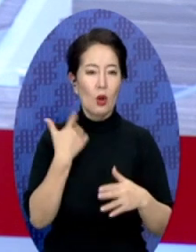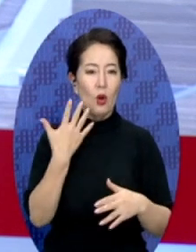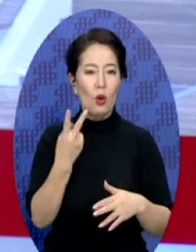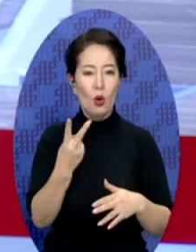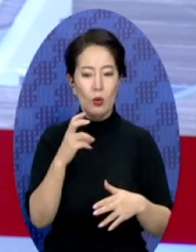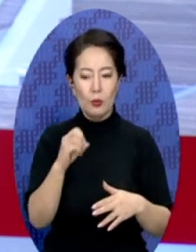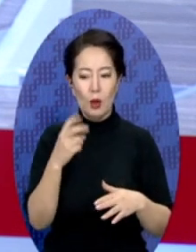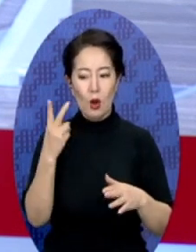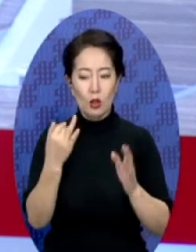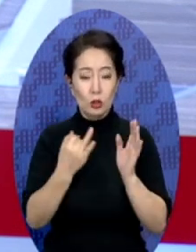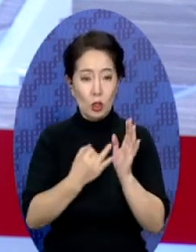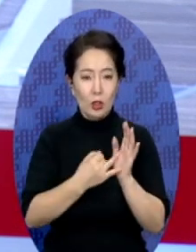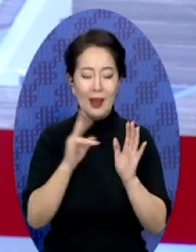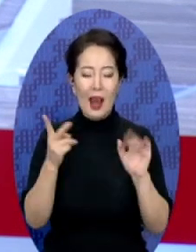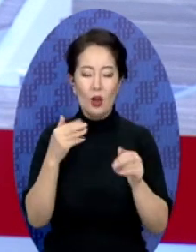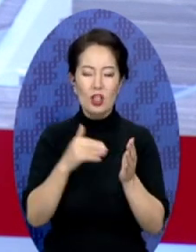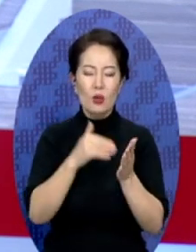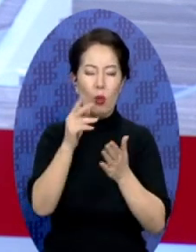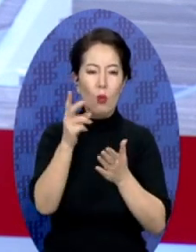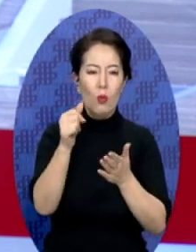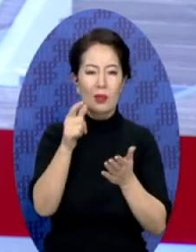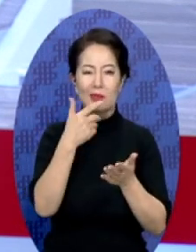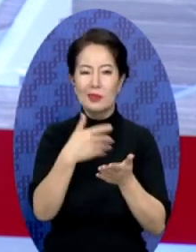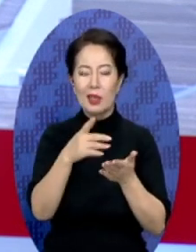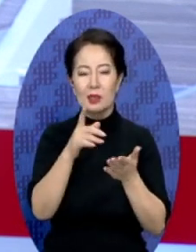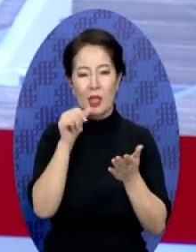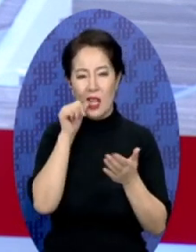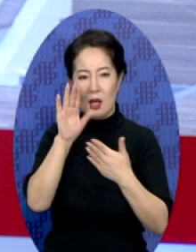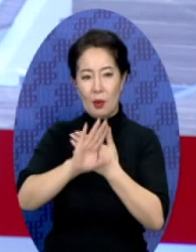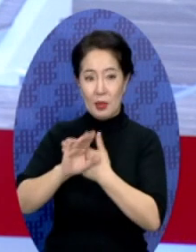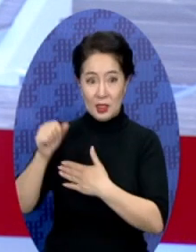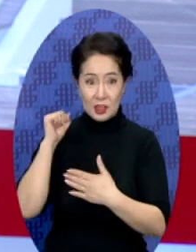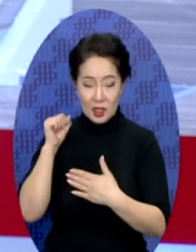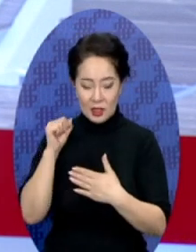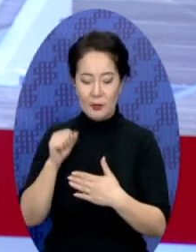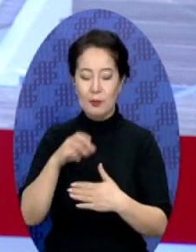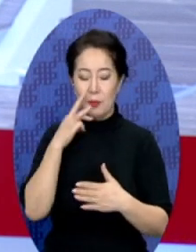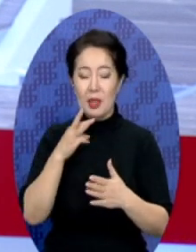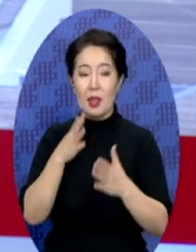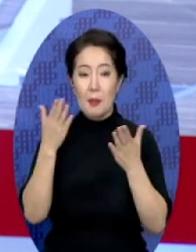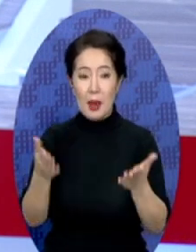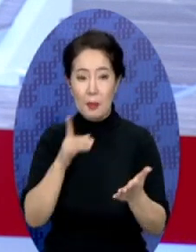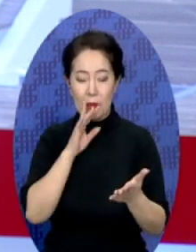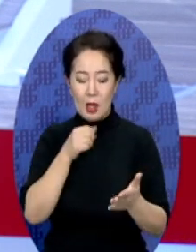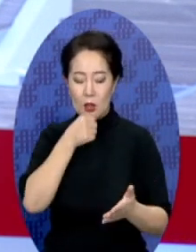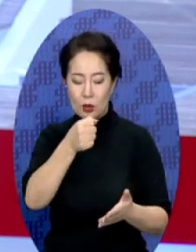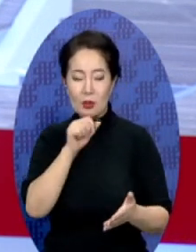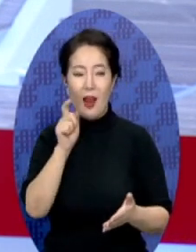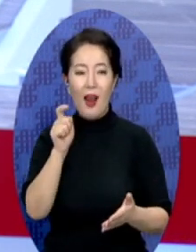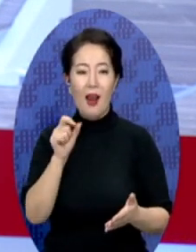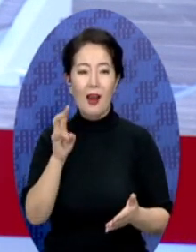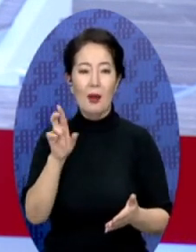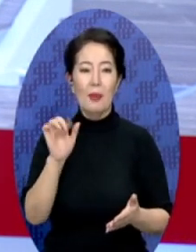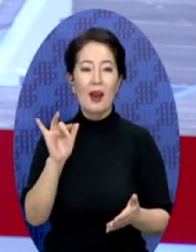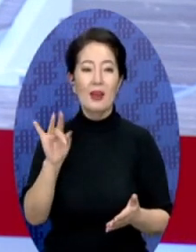12 тэрбум төгрөгийн үргү зардал гарахаас сэргийлж чадах юм байна гэдэг энэ зүйлээр үргэлжлүүлэн дэлгэрэнгүй мэдээлүүлэхээр сурвалжлагч анх хоёр студид ажиллаж байна. Тэгэхээр анх